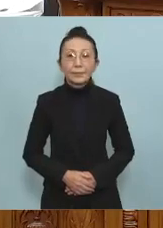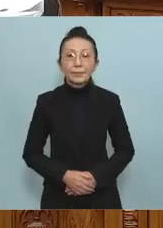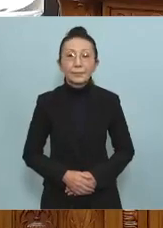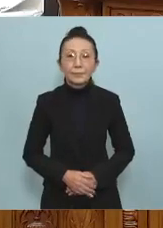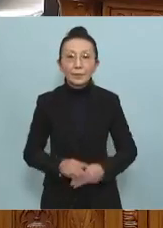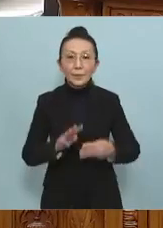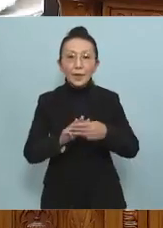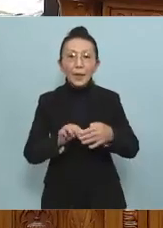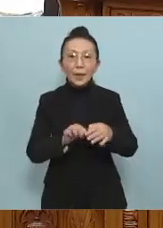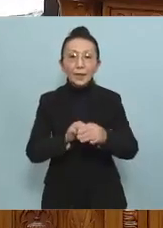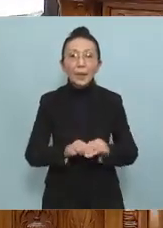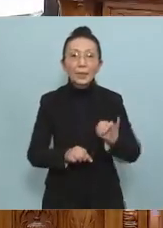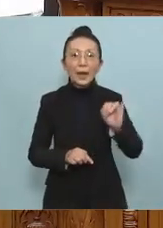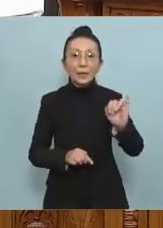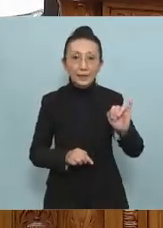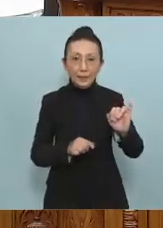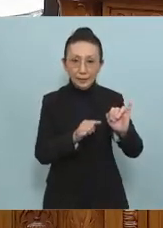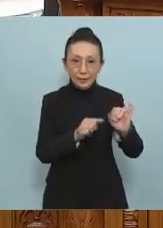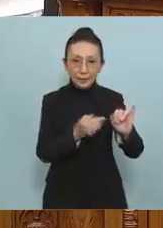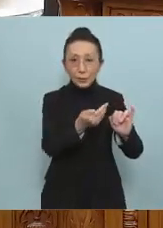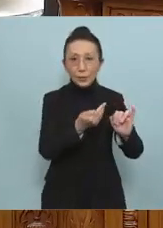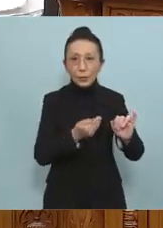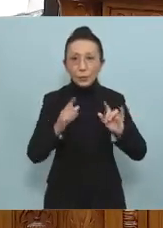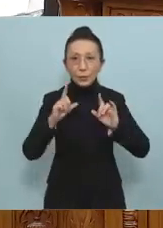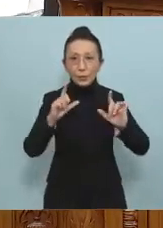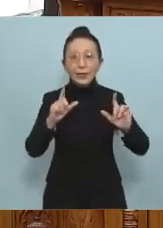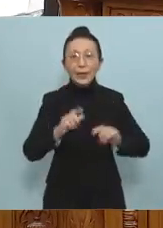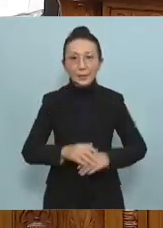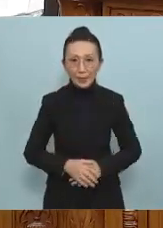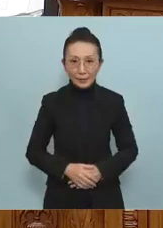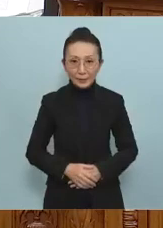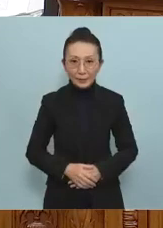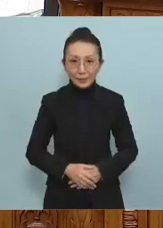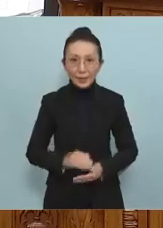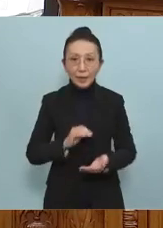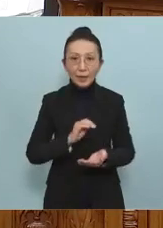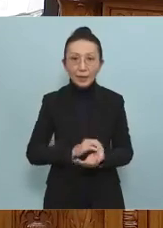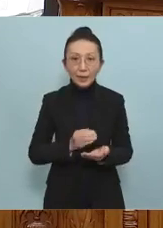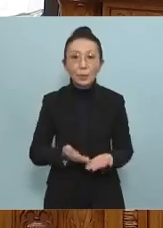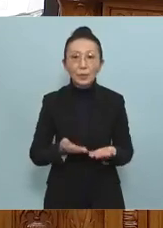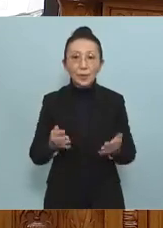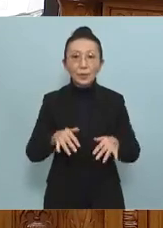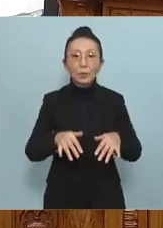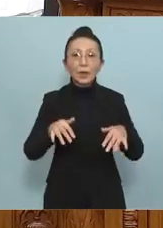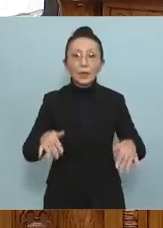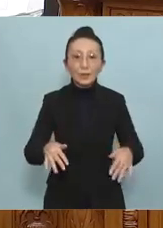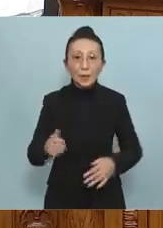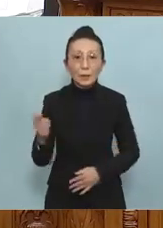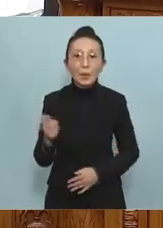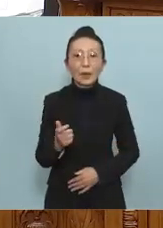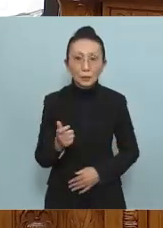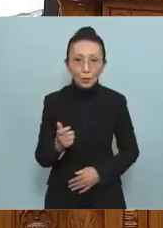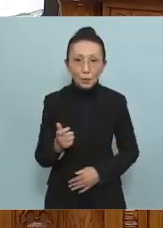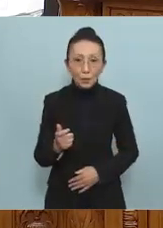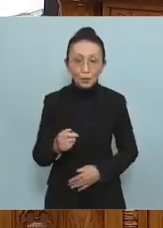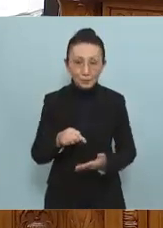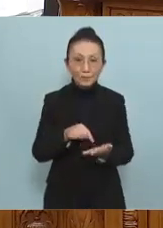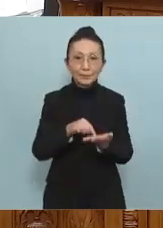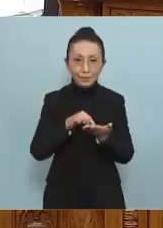田村智子議員にお答えいたします。医療提供体制の確保についてお尋ねがありました